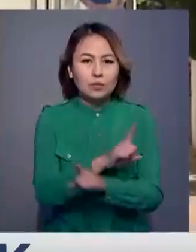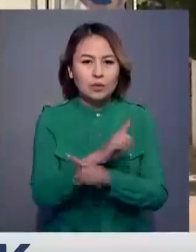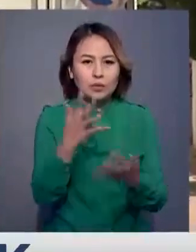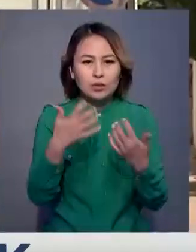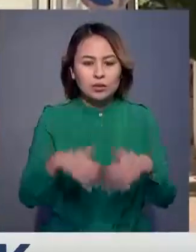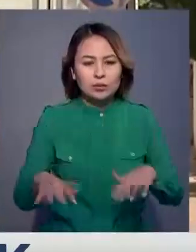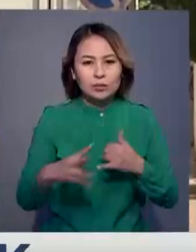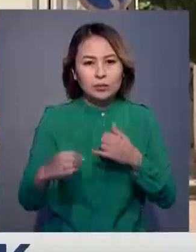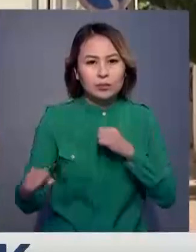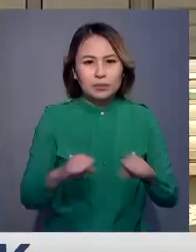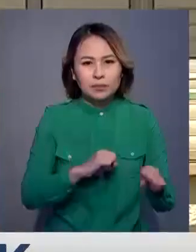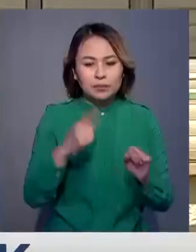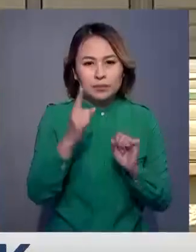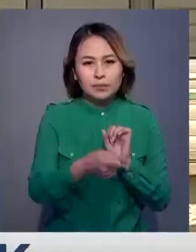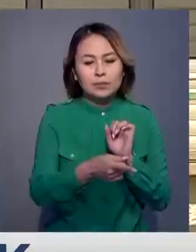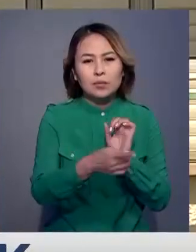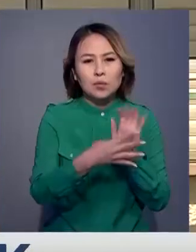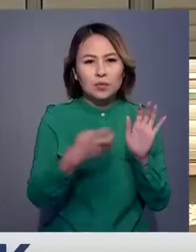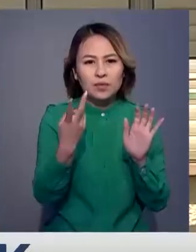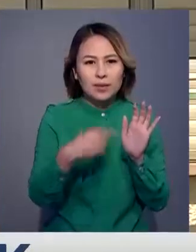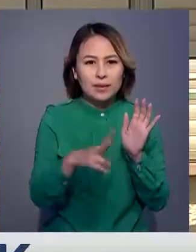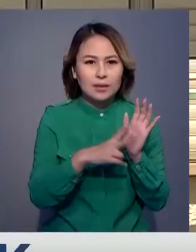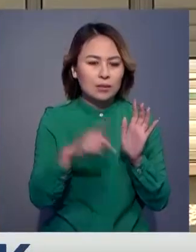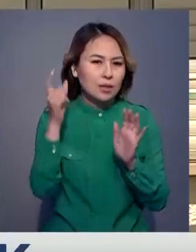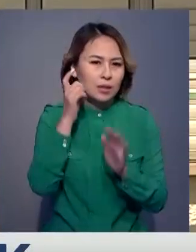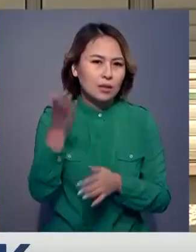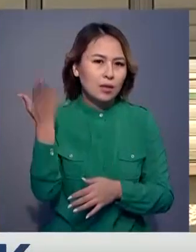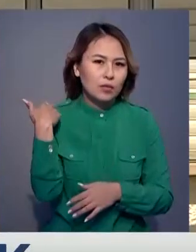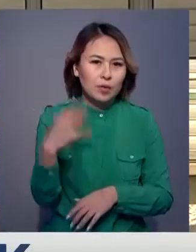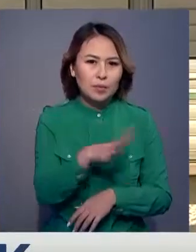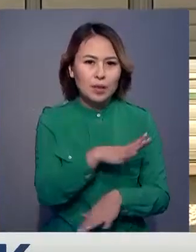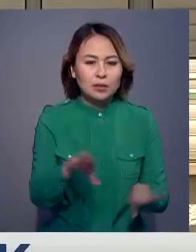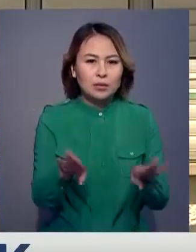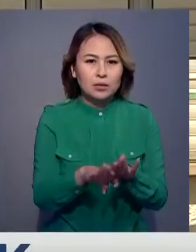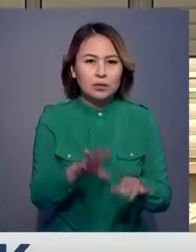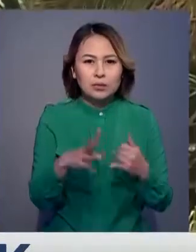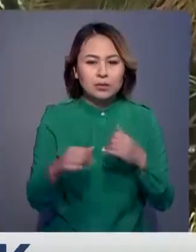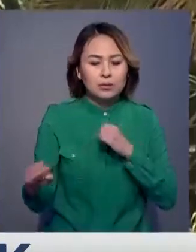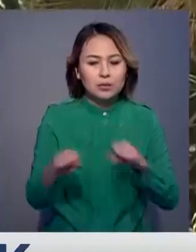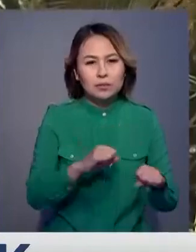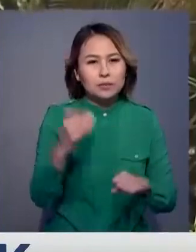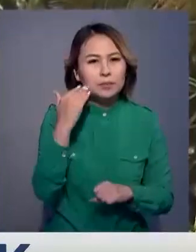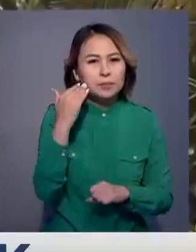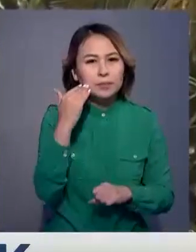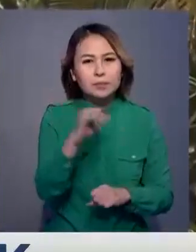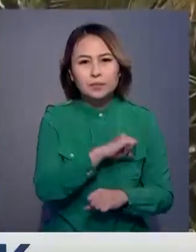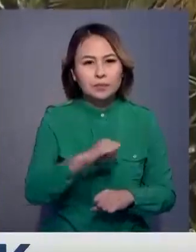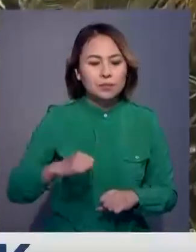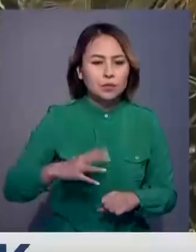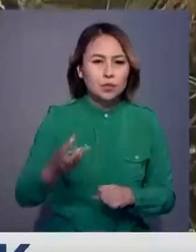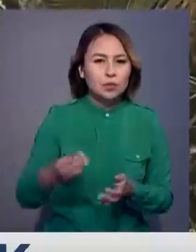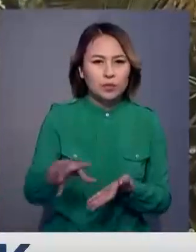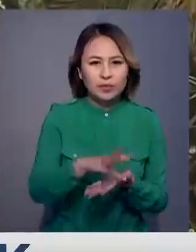зілзала 1927 жылы болған. Ғалымдар топшылауында мұндай жойқын жер сілкінісі шамамен 100 жылда